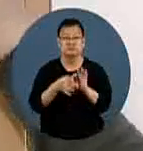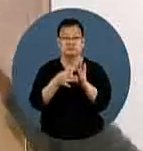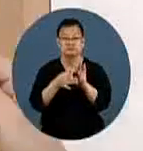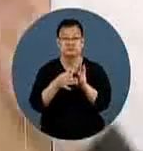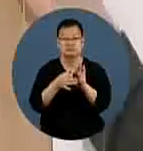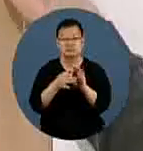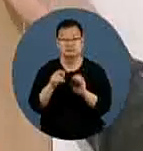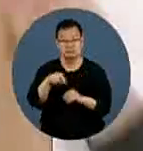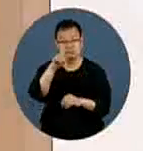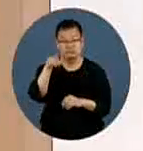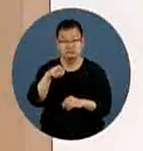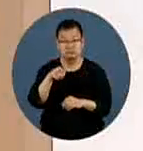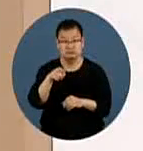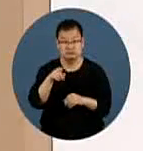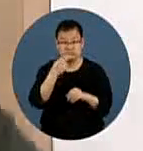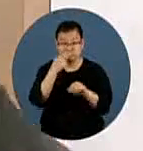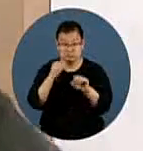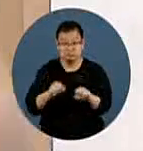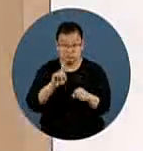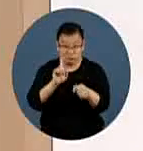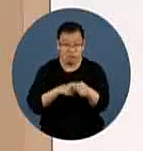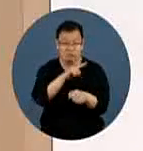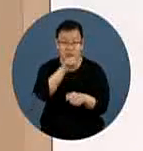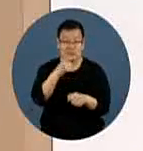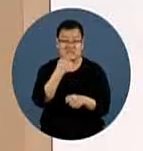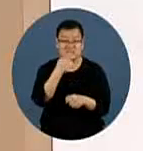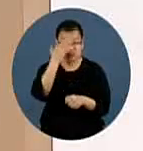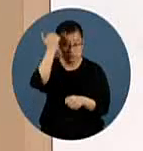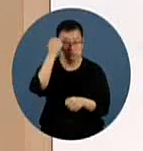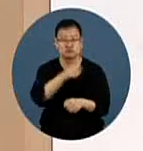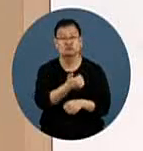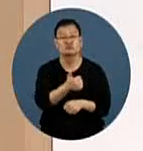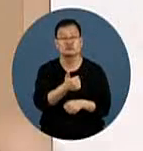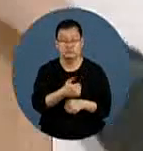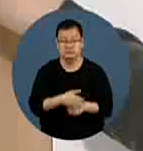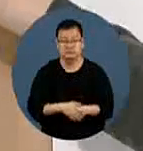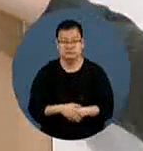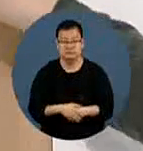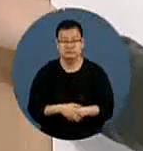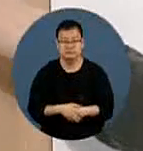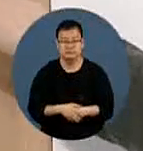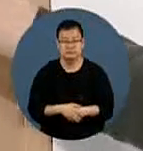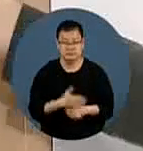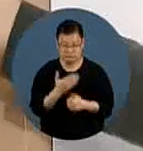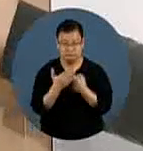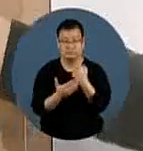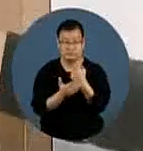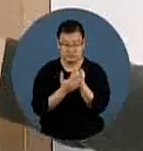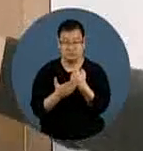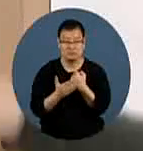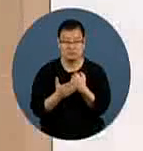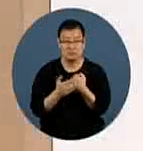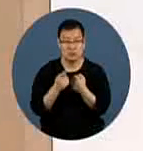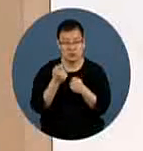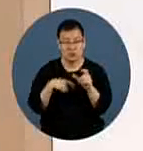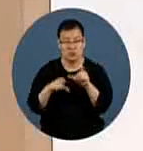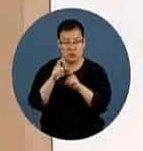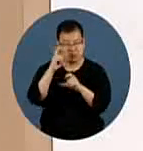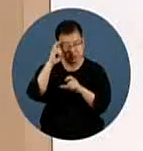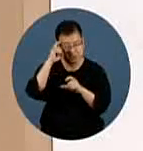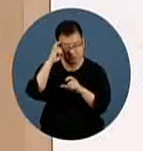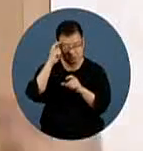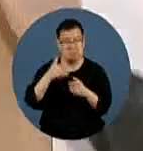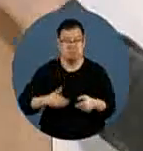가만히 이어서 이도를 살게 되면 자연스럽게 이 흙 대마가 잡히게 됩니다. 자, 그래서 여기서도 좀 더 생각을